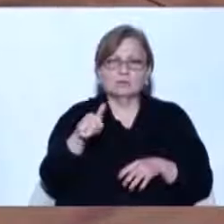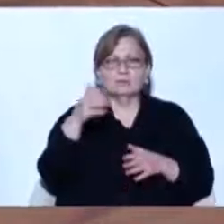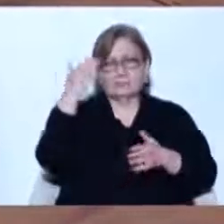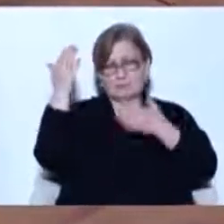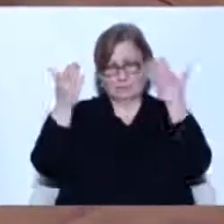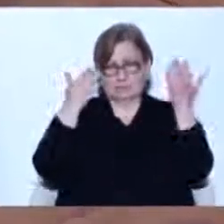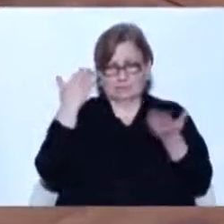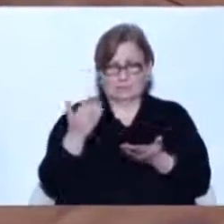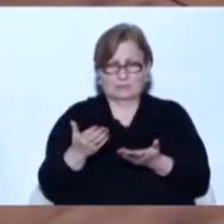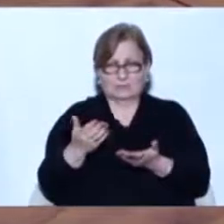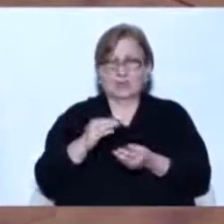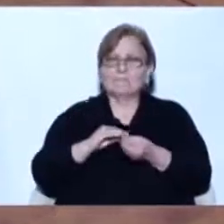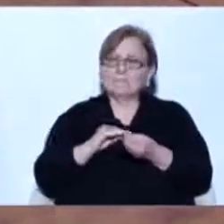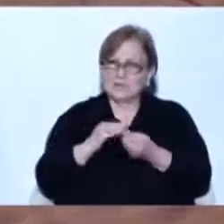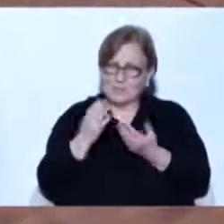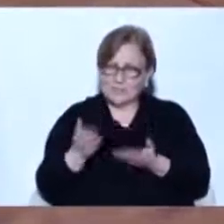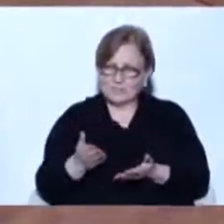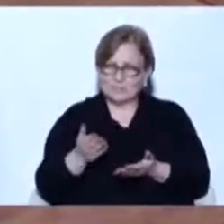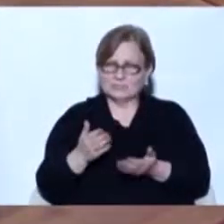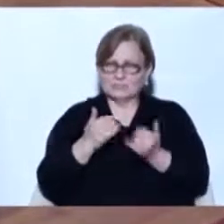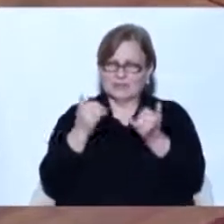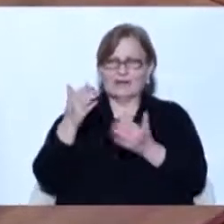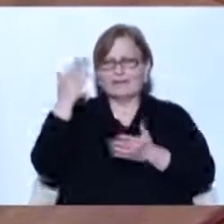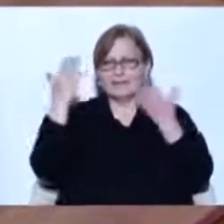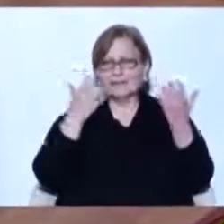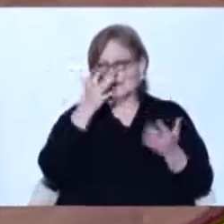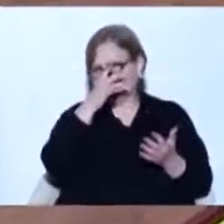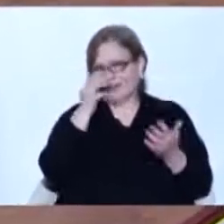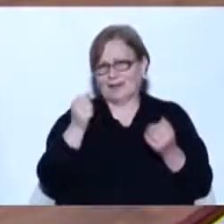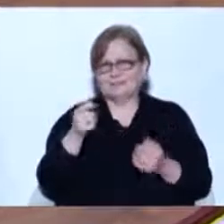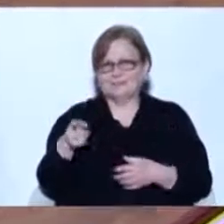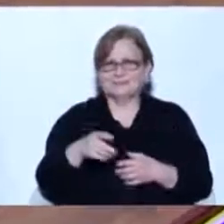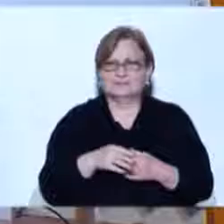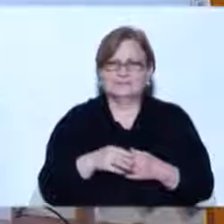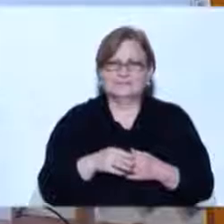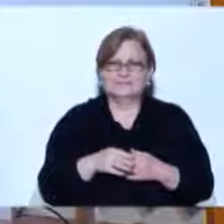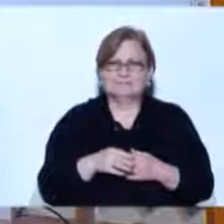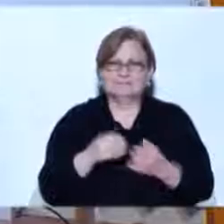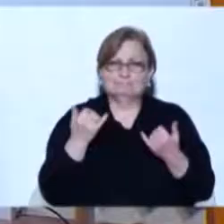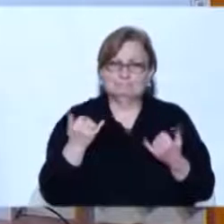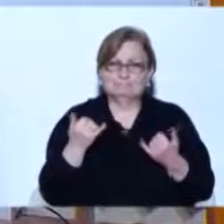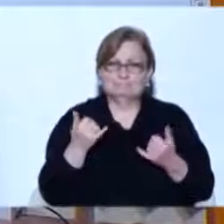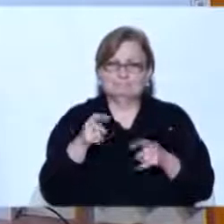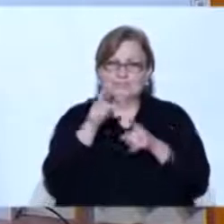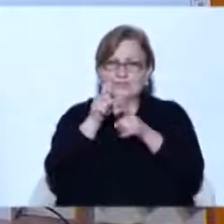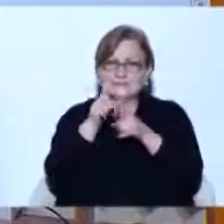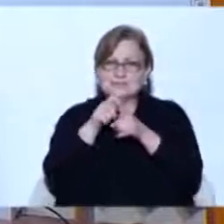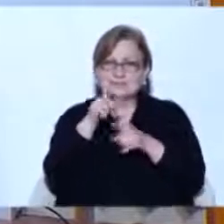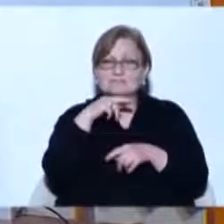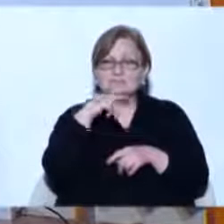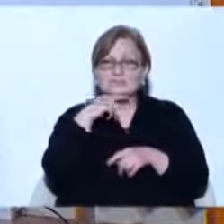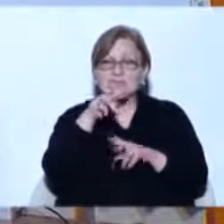მხიარული, მეგობრული, ხალისიანი. ახლა მოდი სიტყვებს